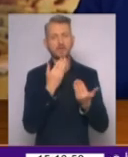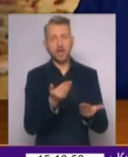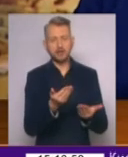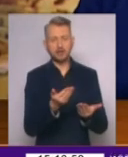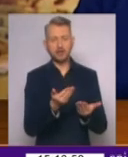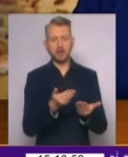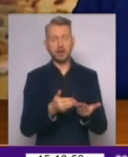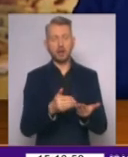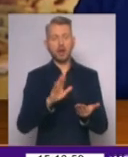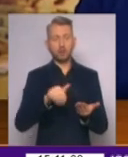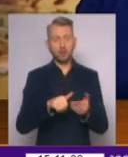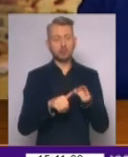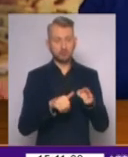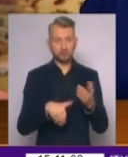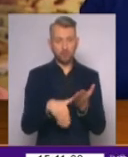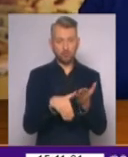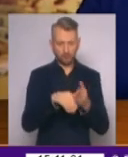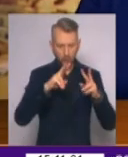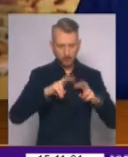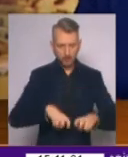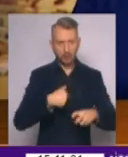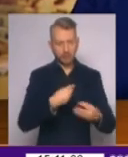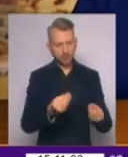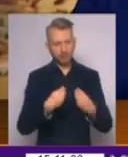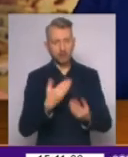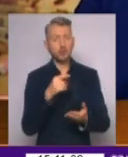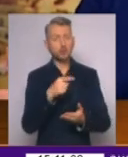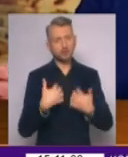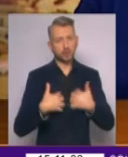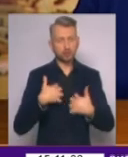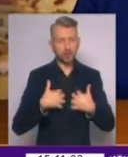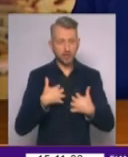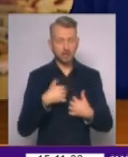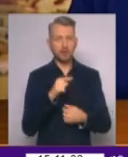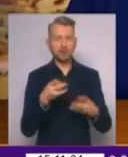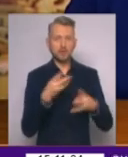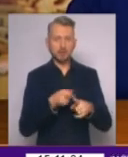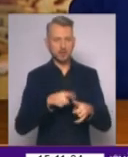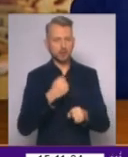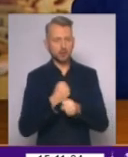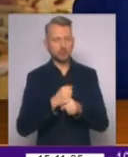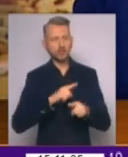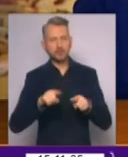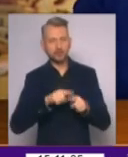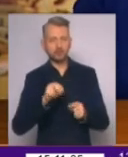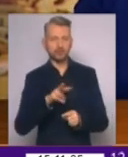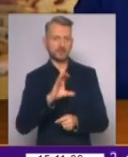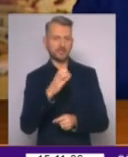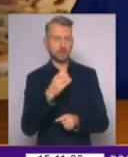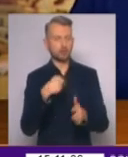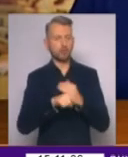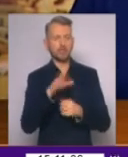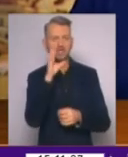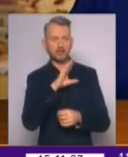потім розглядають і передають мені, якщо ви поспішаєте. І вам треба це зробити швидше, ніж в середу, бо ви не встигли на